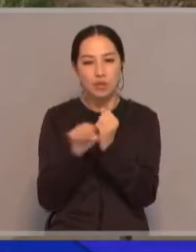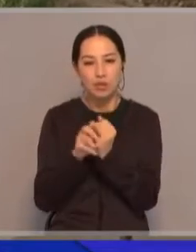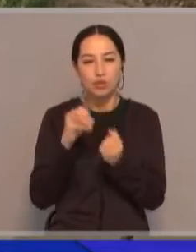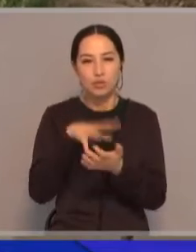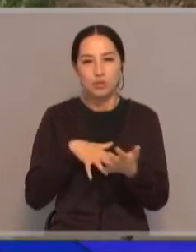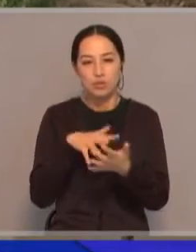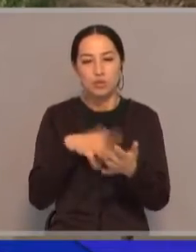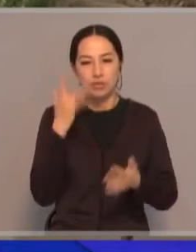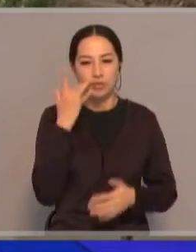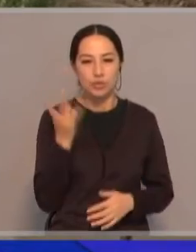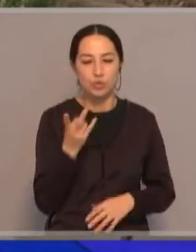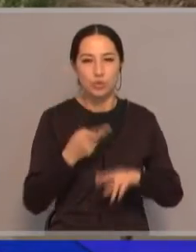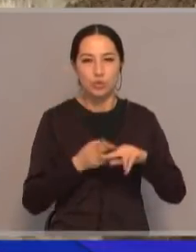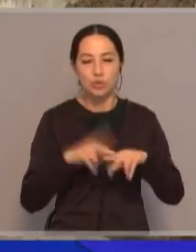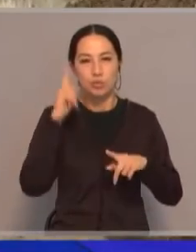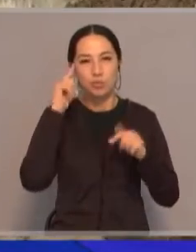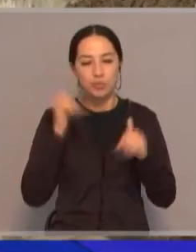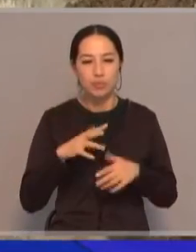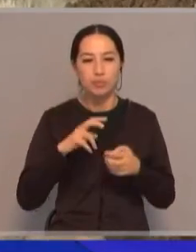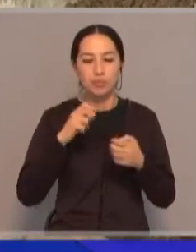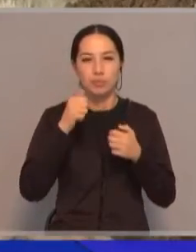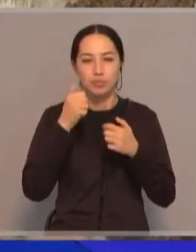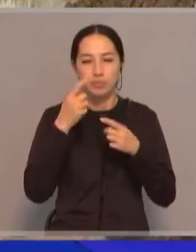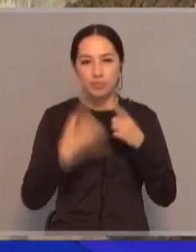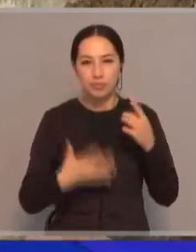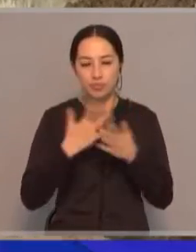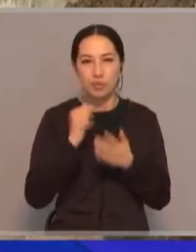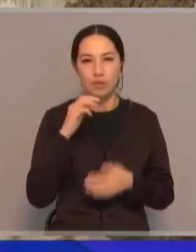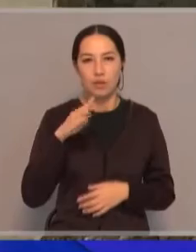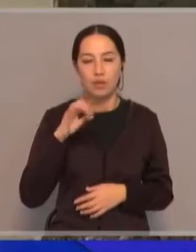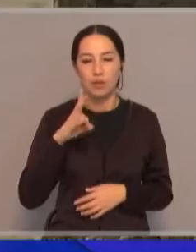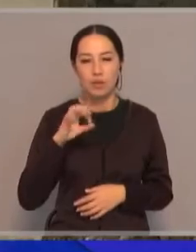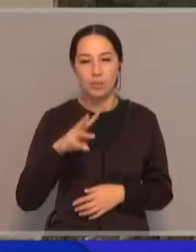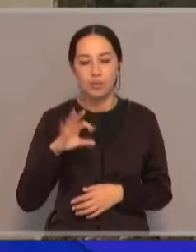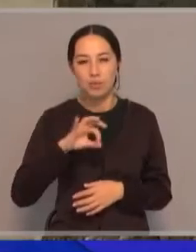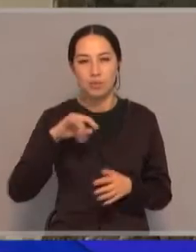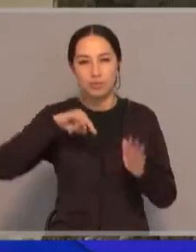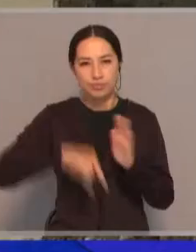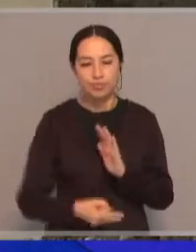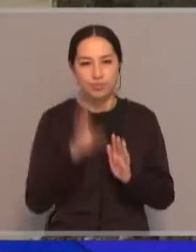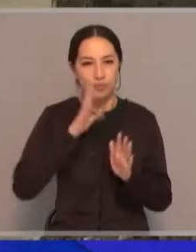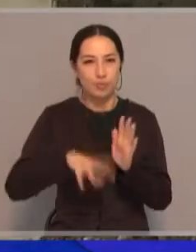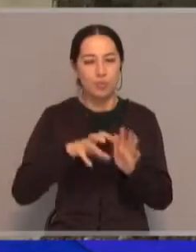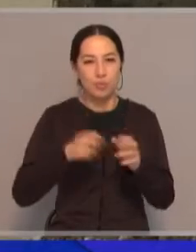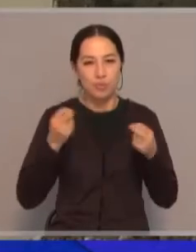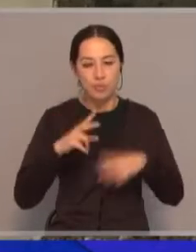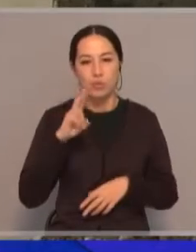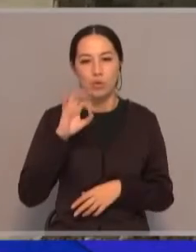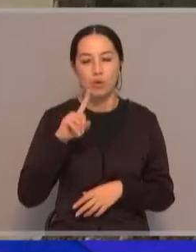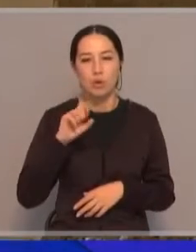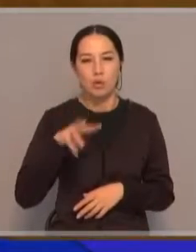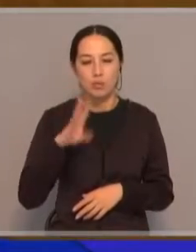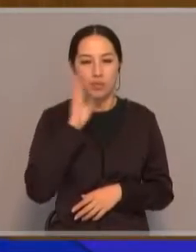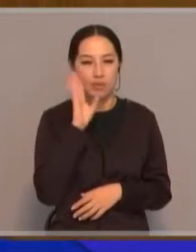болса өзекті. Мұндай мәселелер чешудің бірнеше жолы бар. Біріншісі афтономды жабдықтар арқылық құтық қазу, екіншісі өгем өзенінің соң